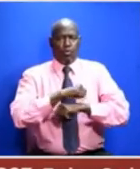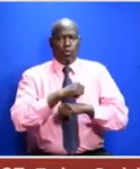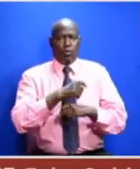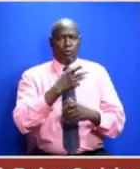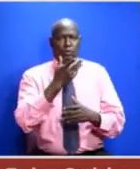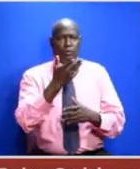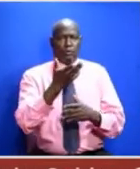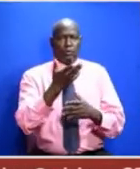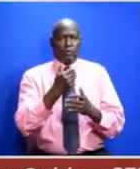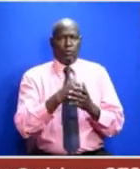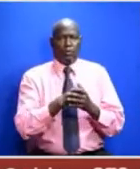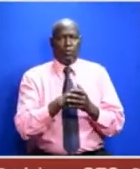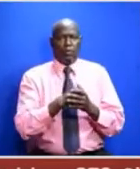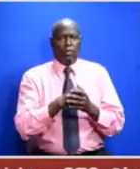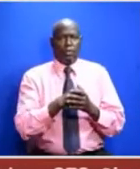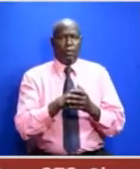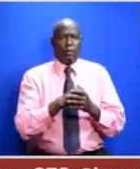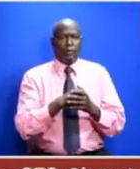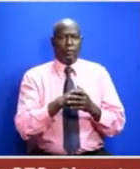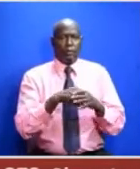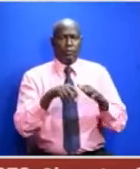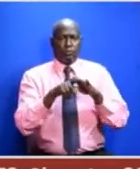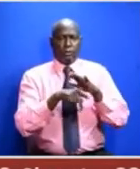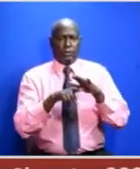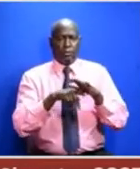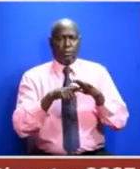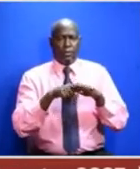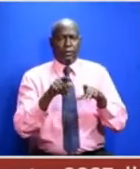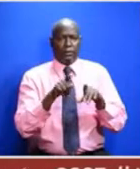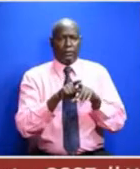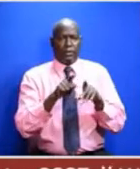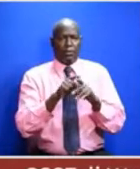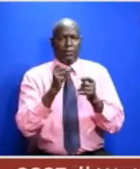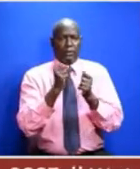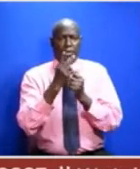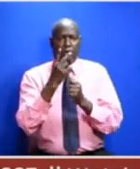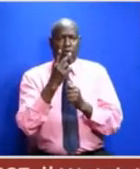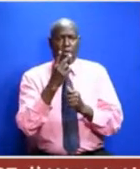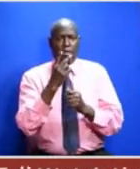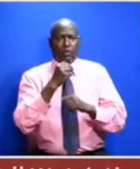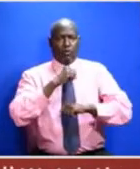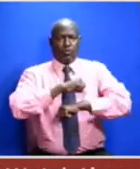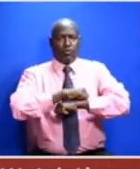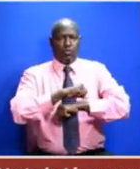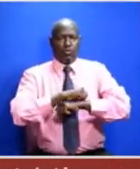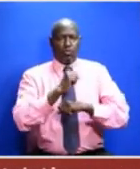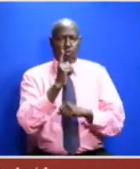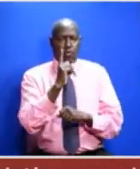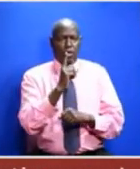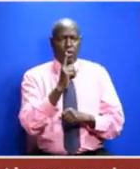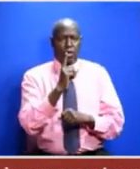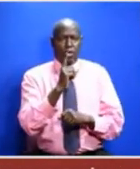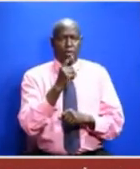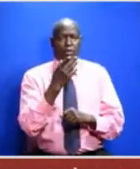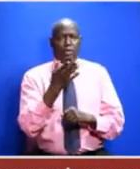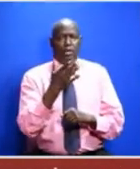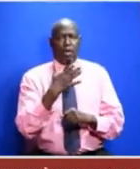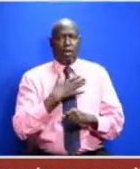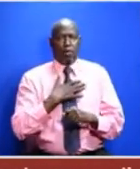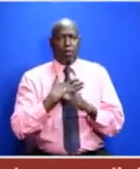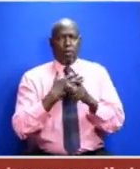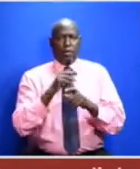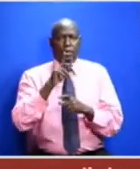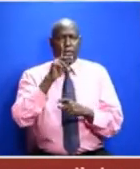msingi 25 na shule moja ya upili ambaye nafikiria ni mambo ni shule yetu